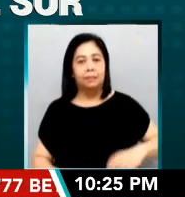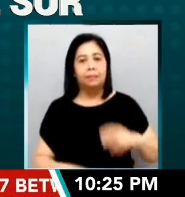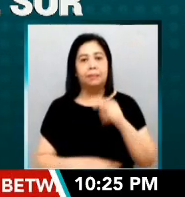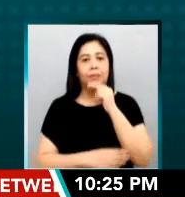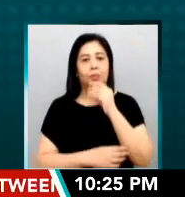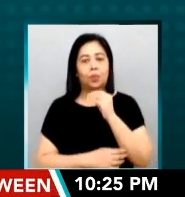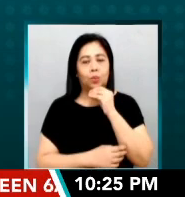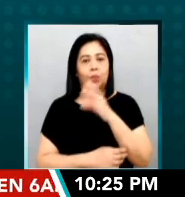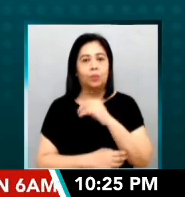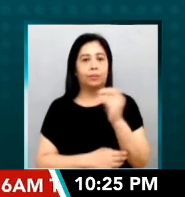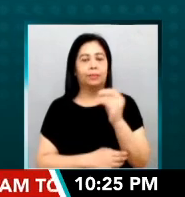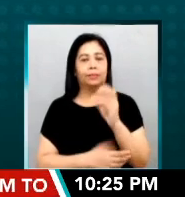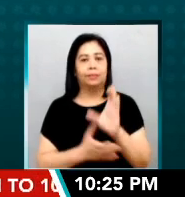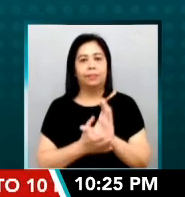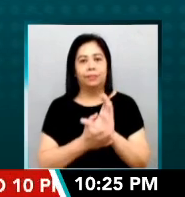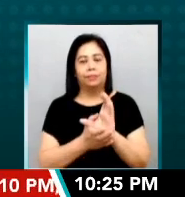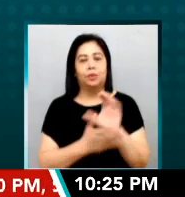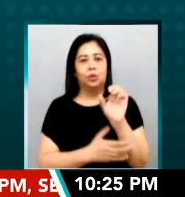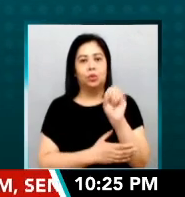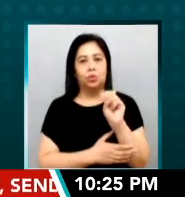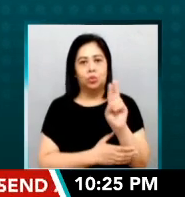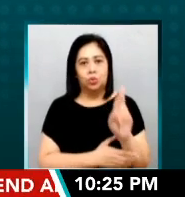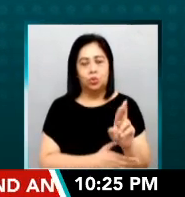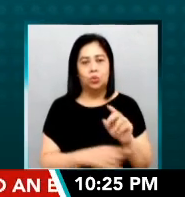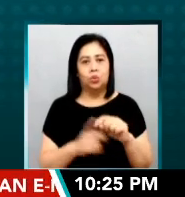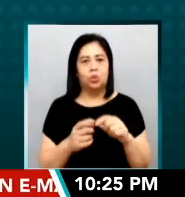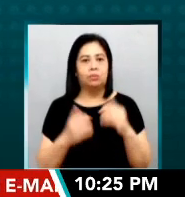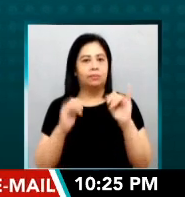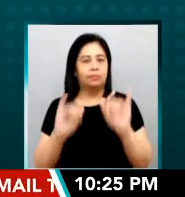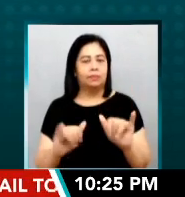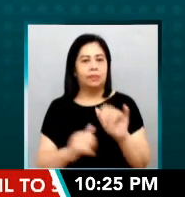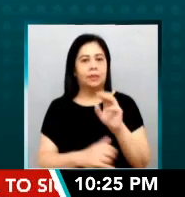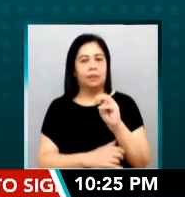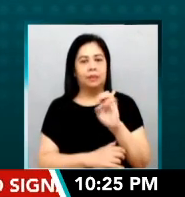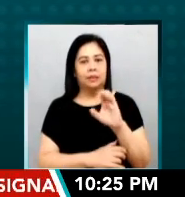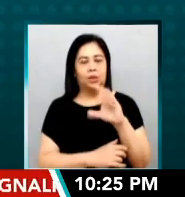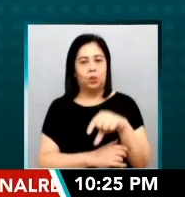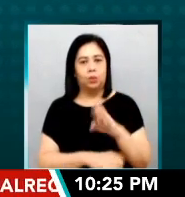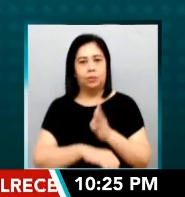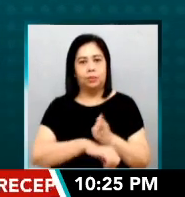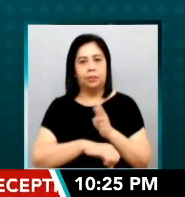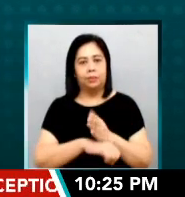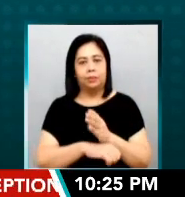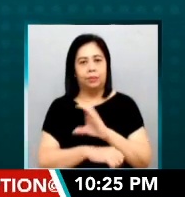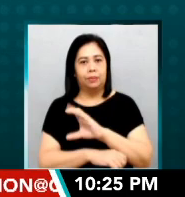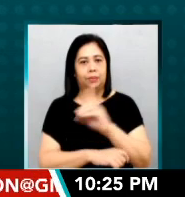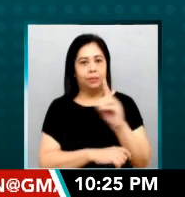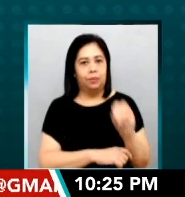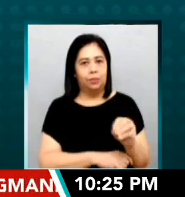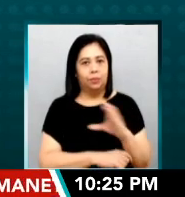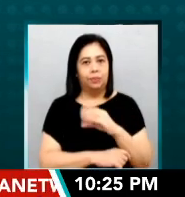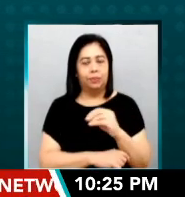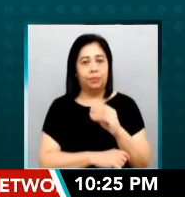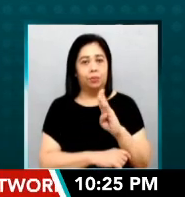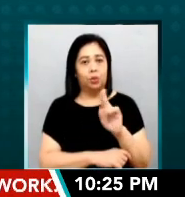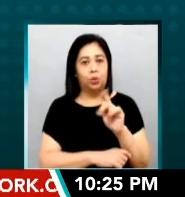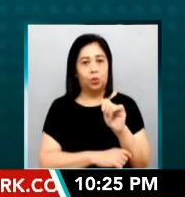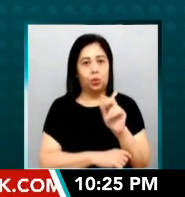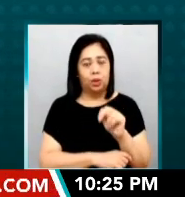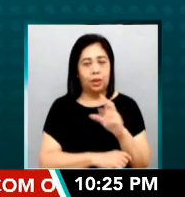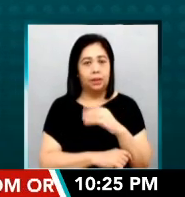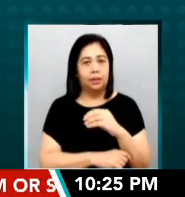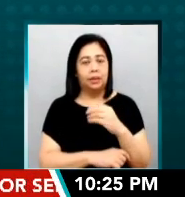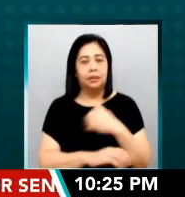Zamboanga del Sur. Nanatili naman ang MECQ sa Bataan, Cagayan de Oro City at Butuan City at Davao